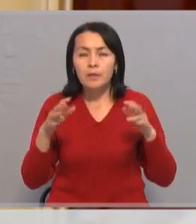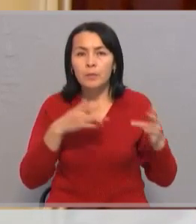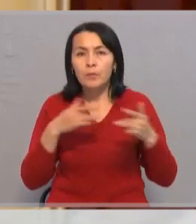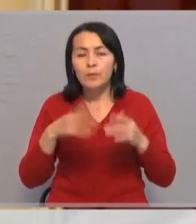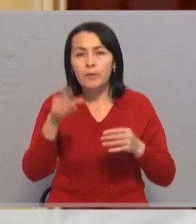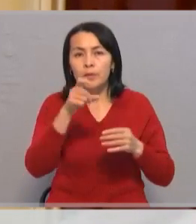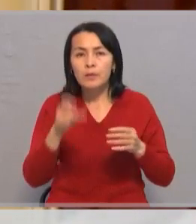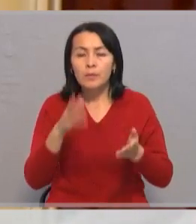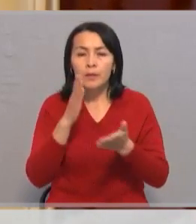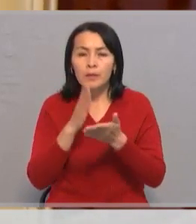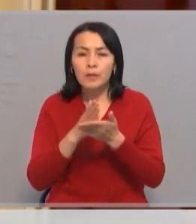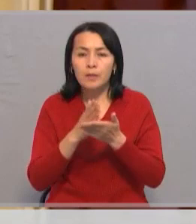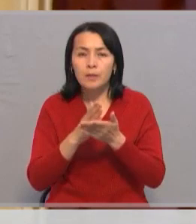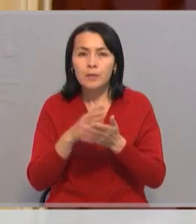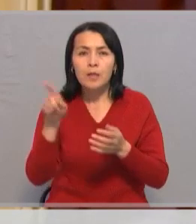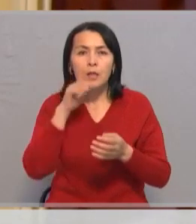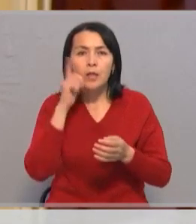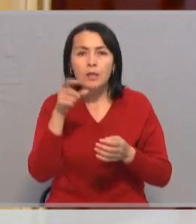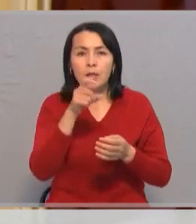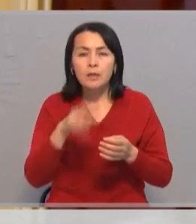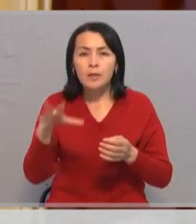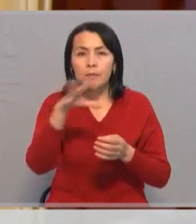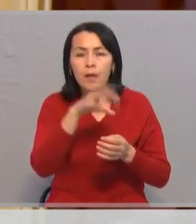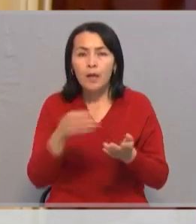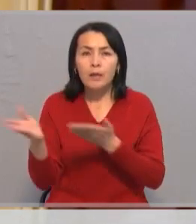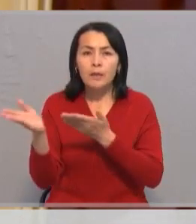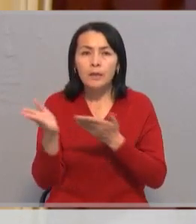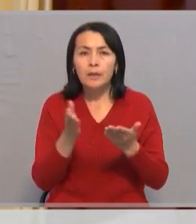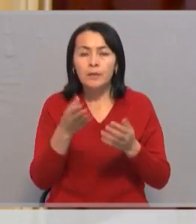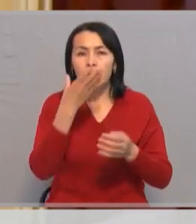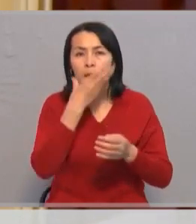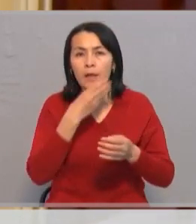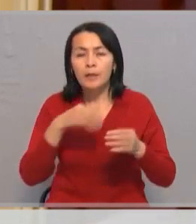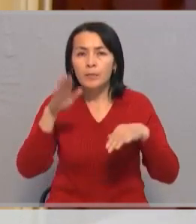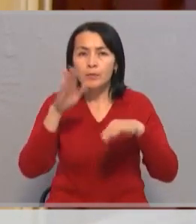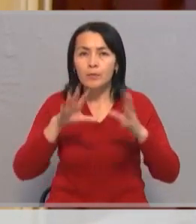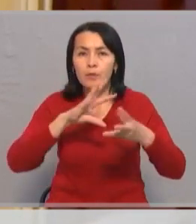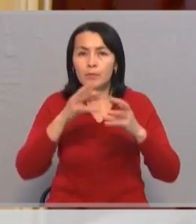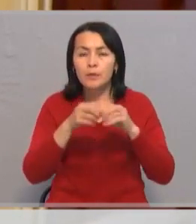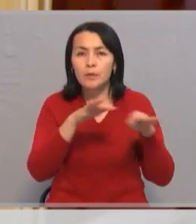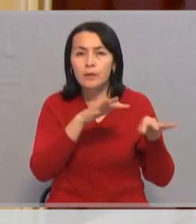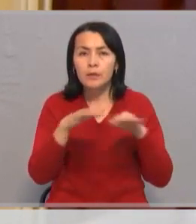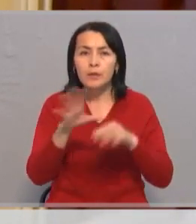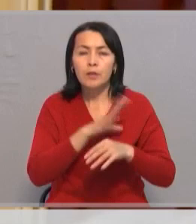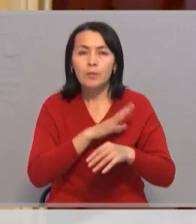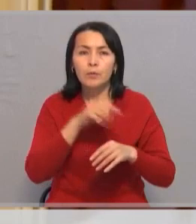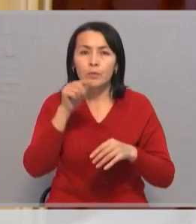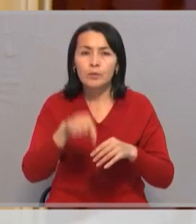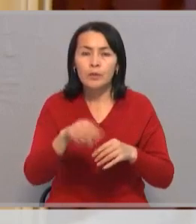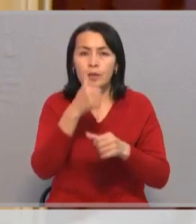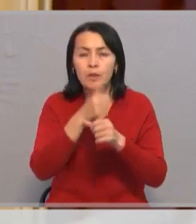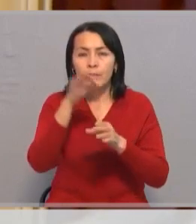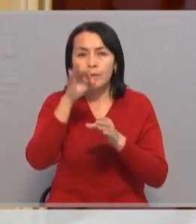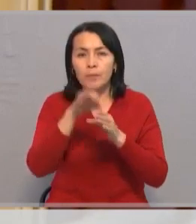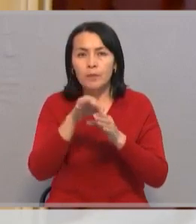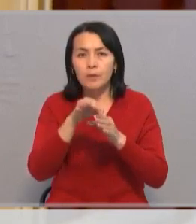азаматтары бар, өнерпаз жастар бар, солардың басын қосып бір әдемі жақсы бірлескен шара болып отыр. Енді бұл жердегі ең негізгі